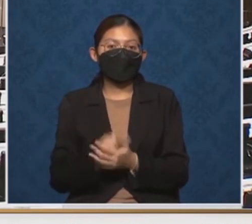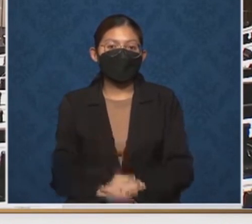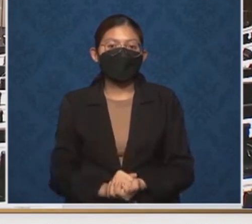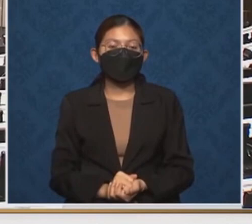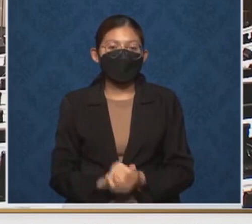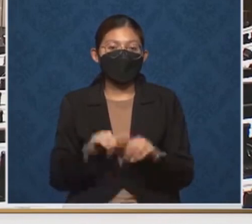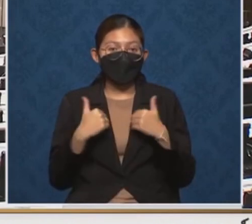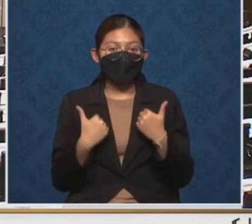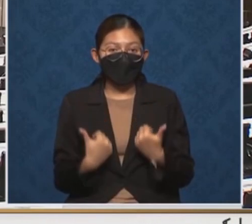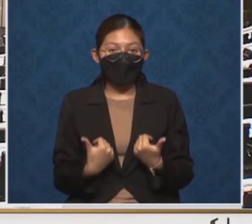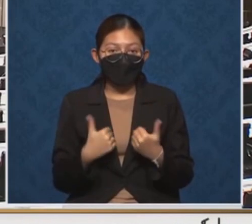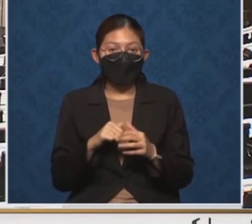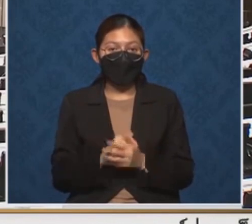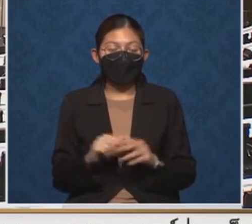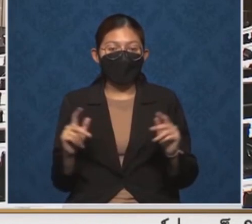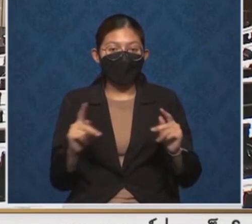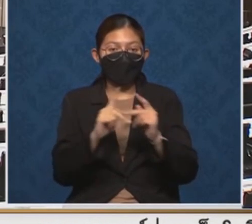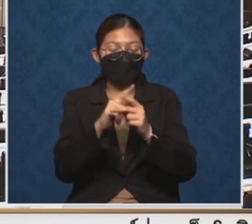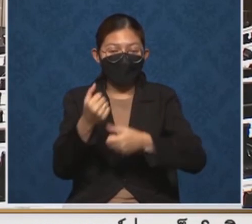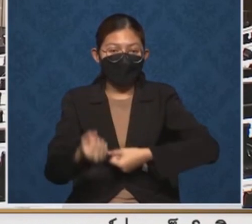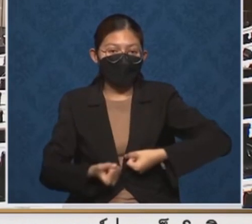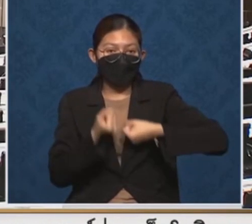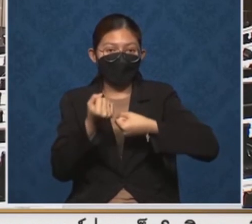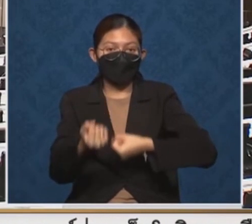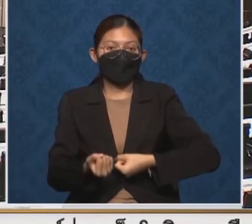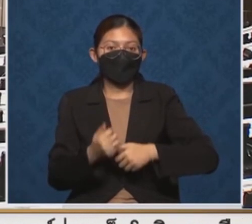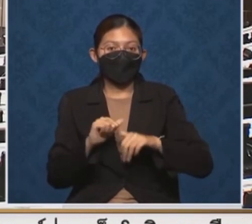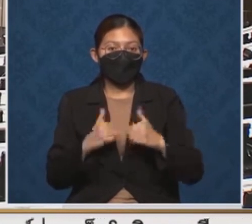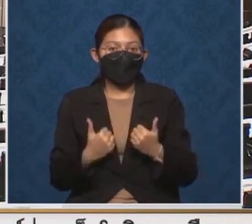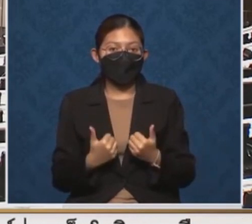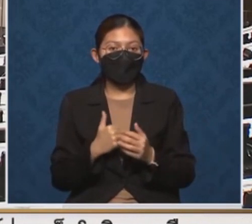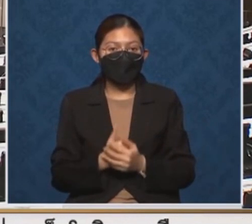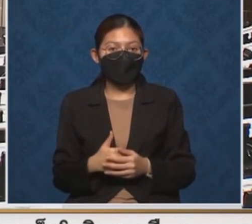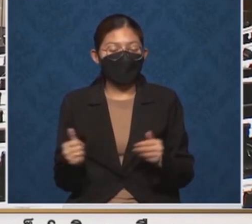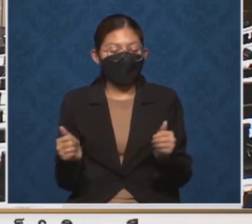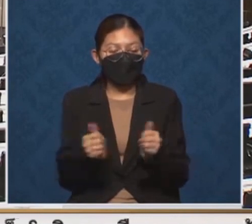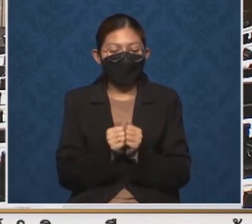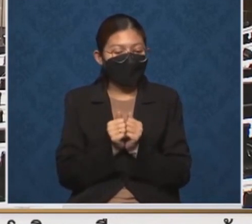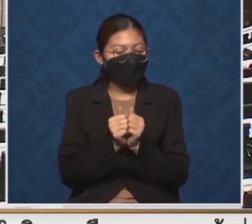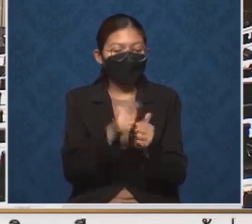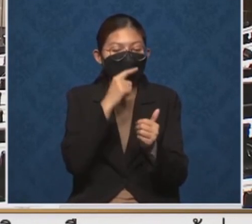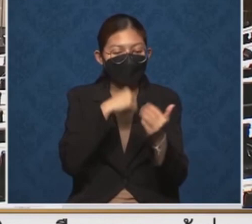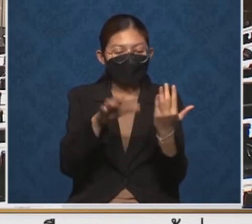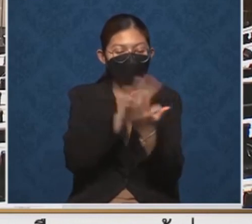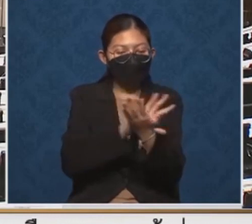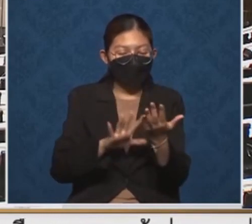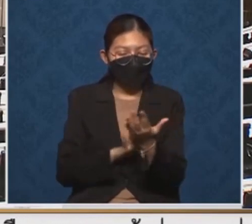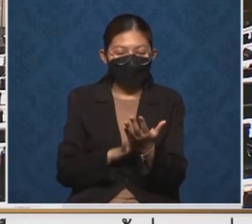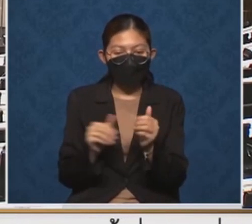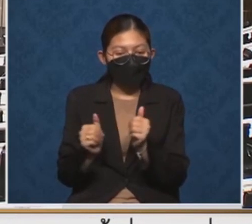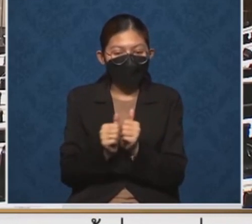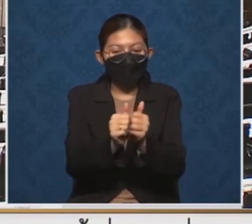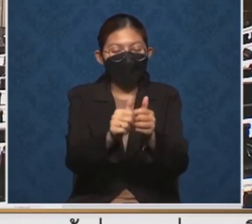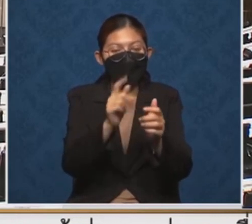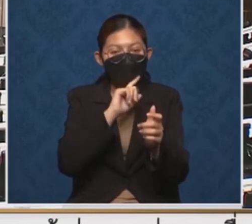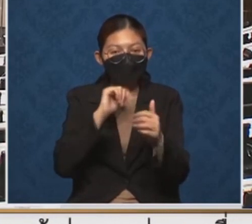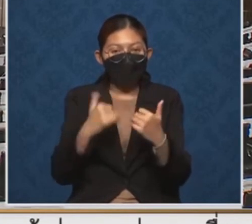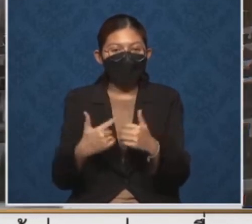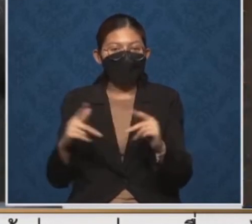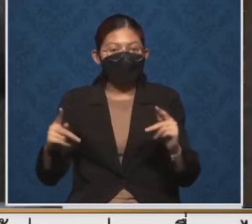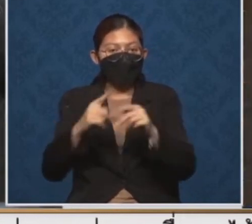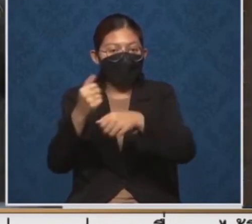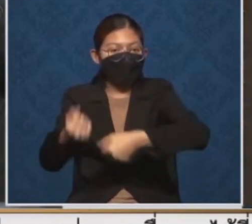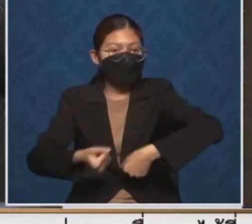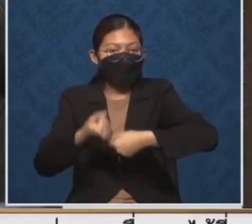วันนี้กระทรวงเกษตรนะครับอยู่คู่กับประเทศไทยมานานแล้วก็เหมือนไม่มีกระทรวงเกษตรณวันนี้